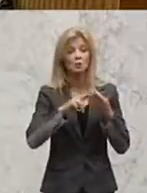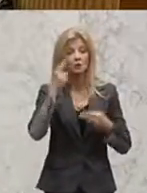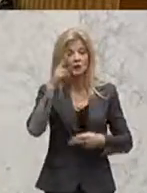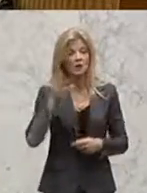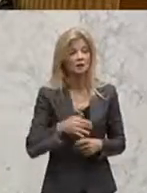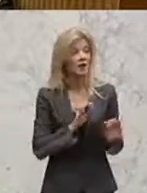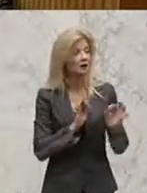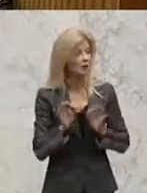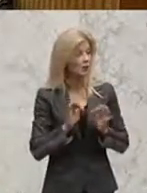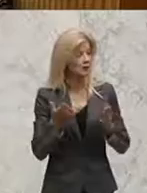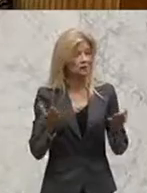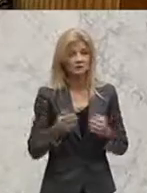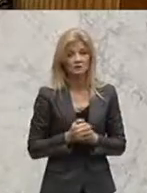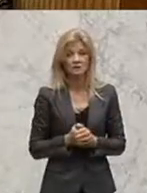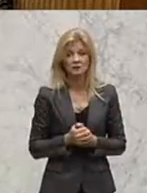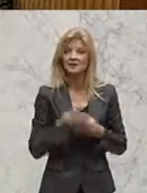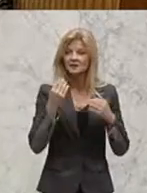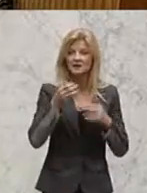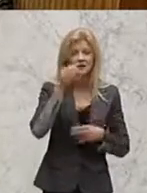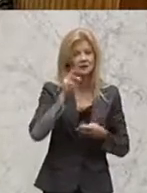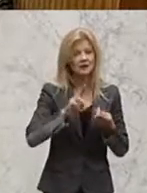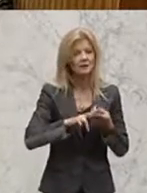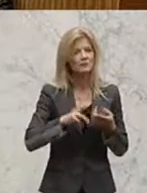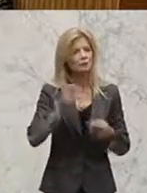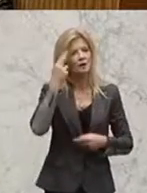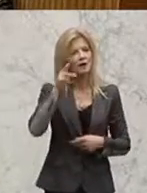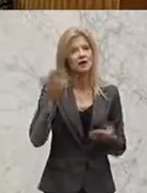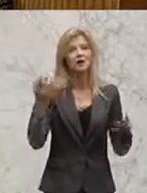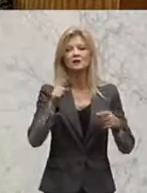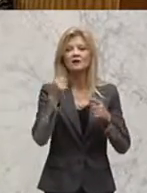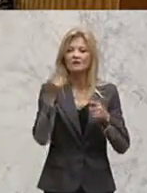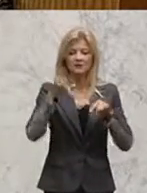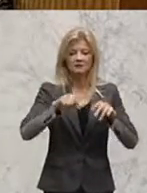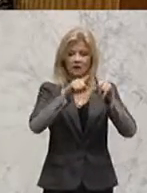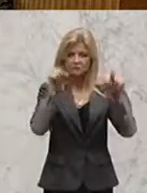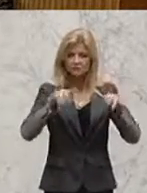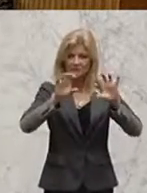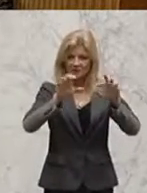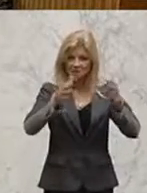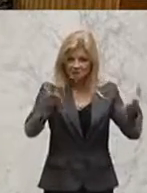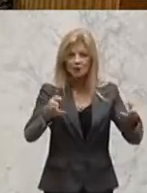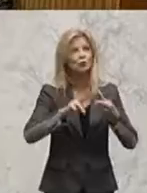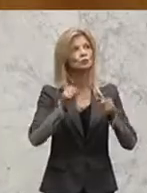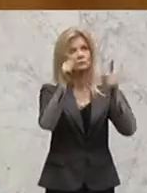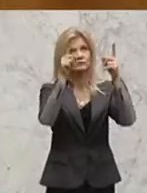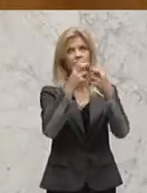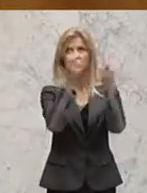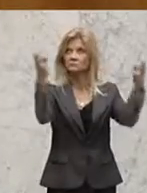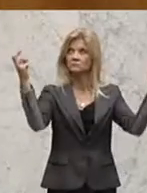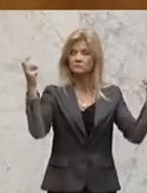Herren Abgeordnete, meine sehr verehrten Damen und Herren vor den Bildschirmen und auf der Besuchergalerie.